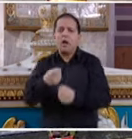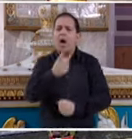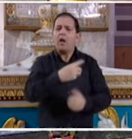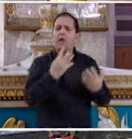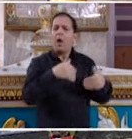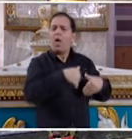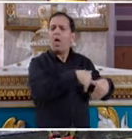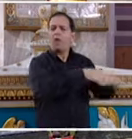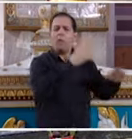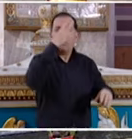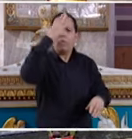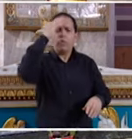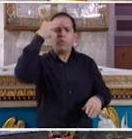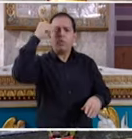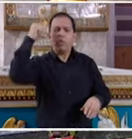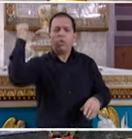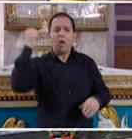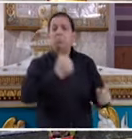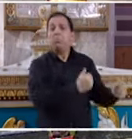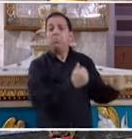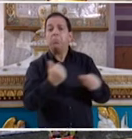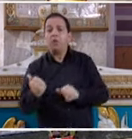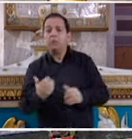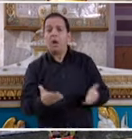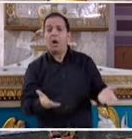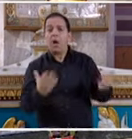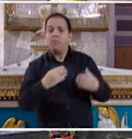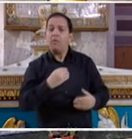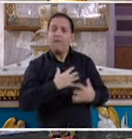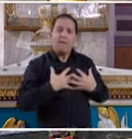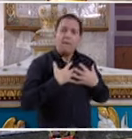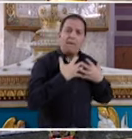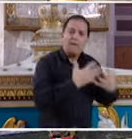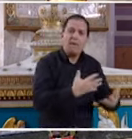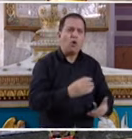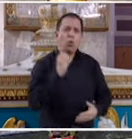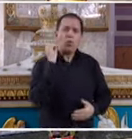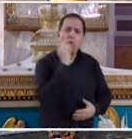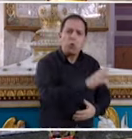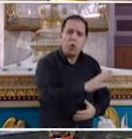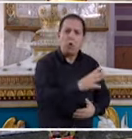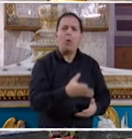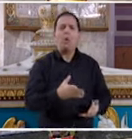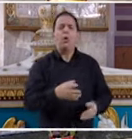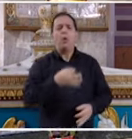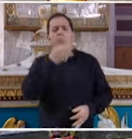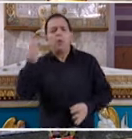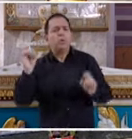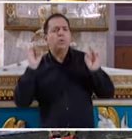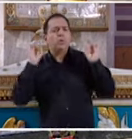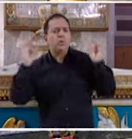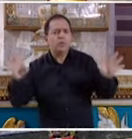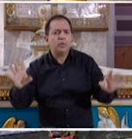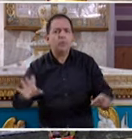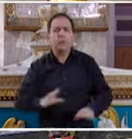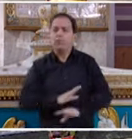ξεχάστηκαν, ξέχασαν, δεν κήρυξαν το έλεος, έκρυψαν την ευεργεσία. Προπάντως όμως δεν